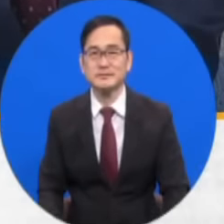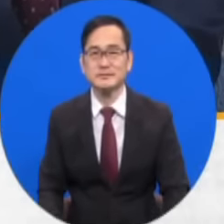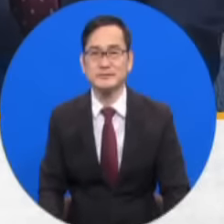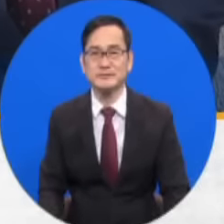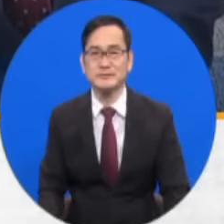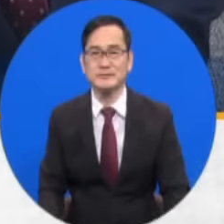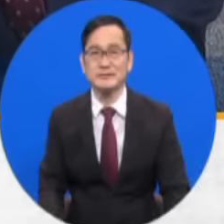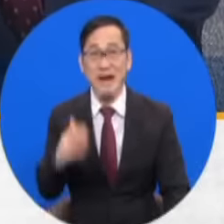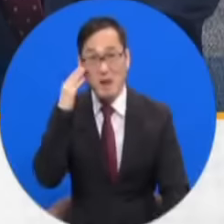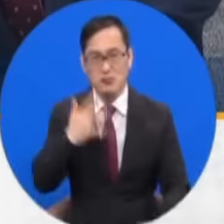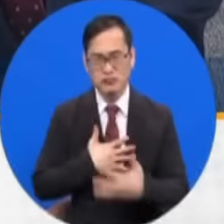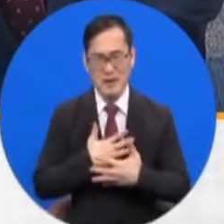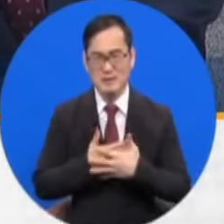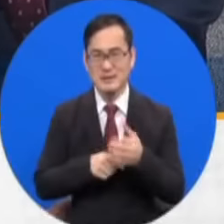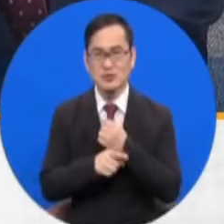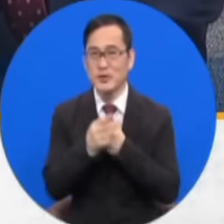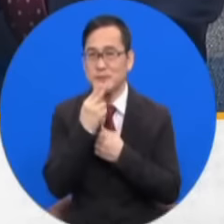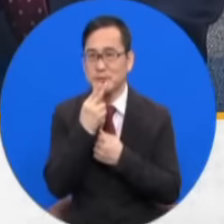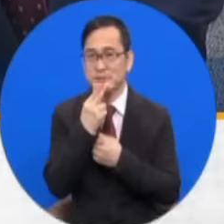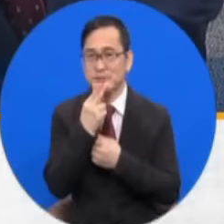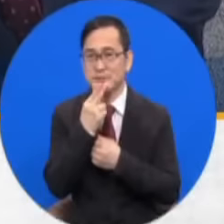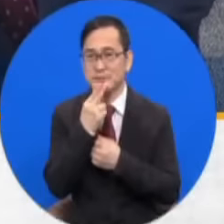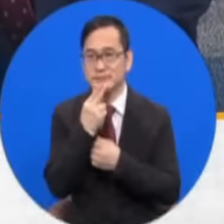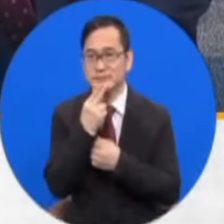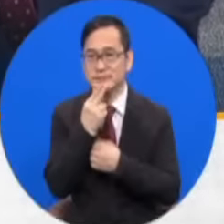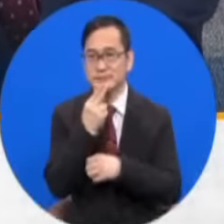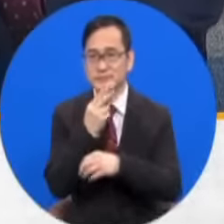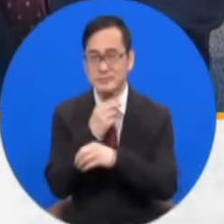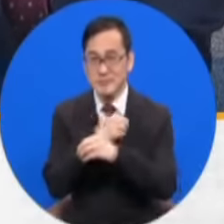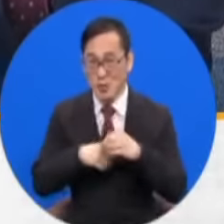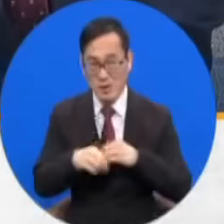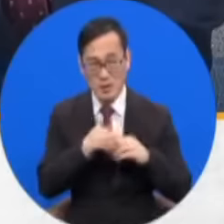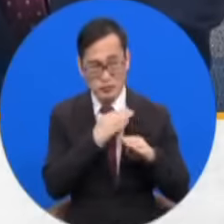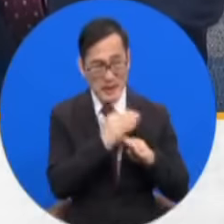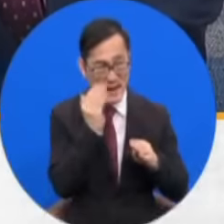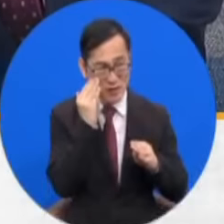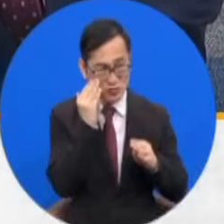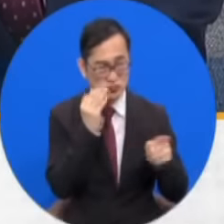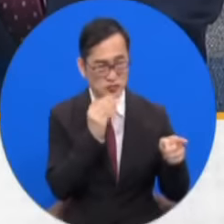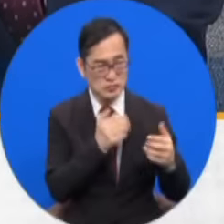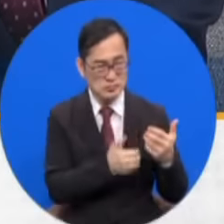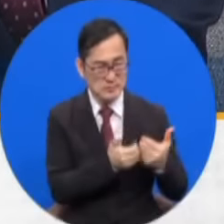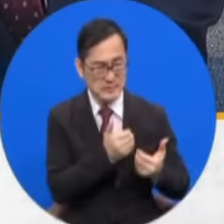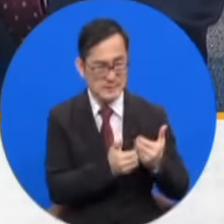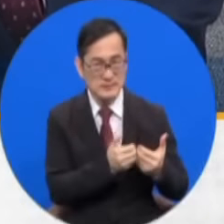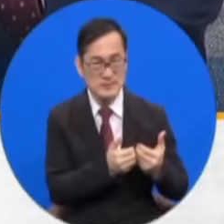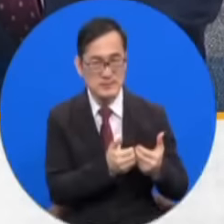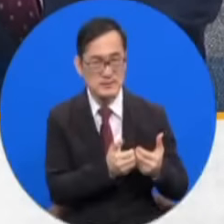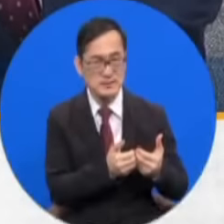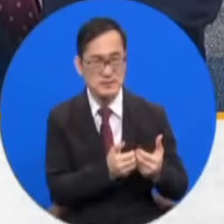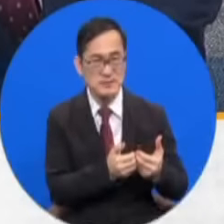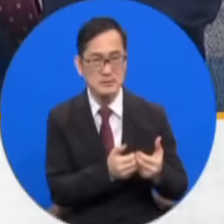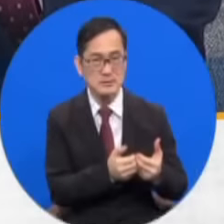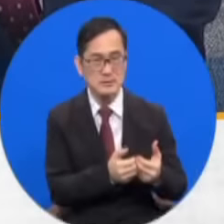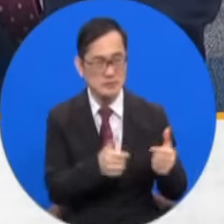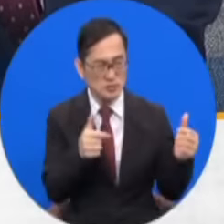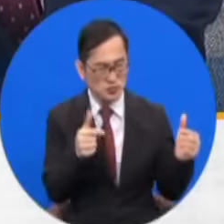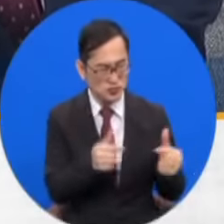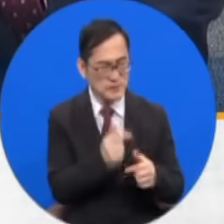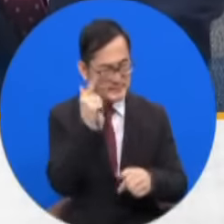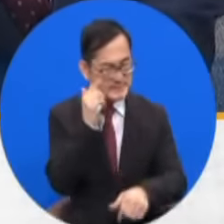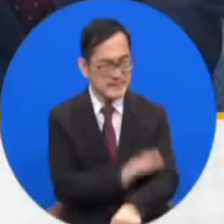전혀 없고 오히려 우리가 이제 이럴 일수록 침착하게 남 관계도 안정적으로 관리해 나가는 그지가 지혜가 필요하다 이렇게